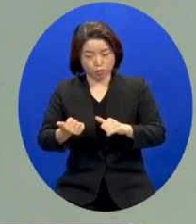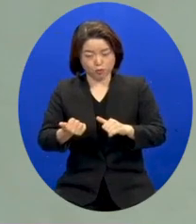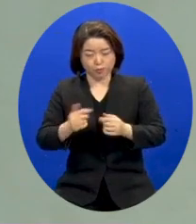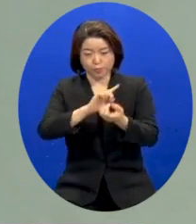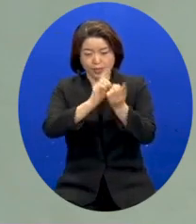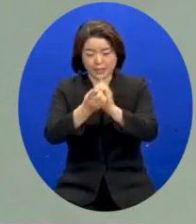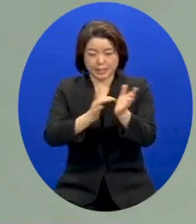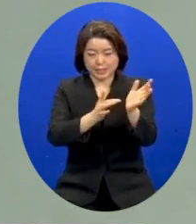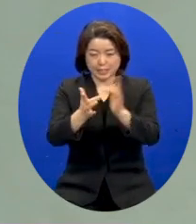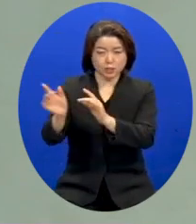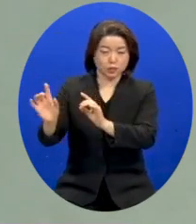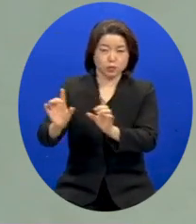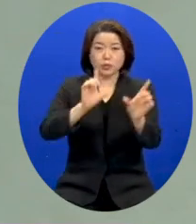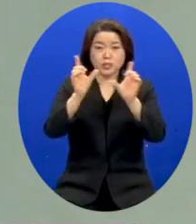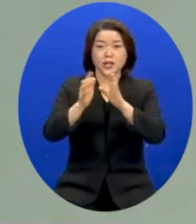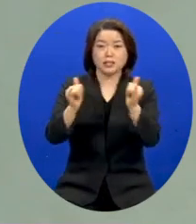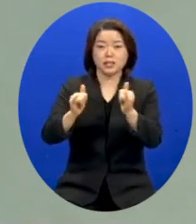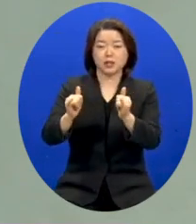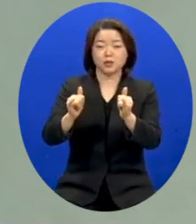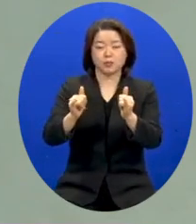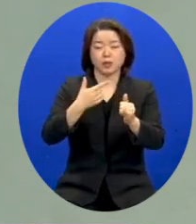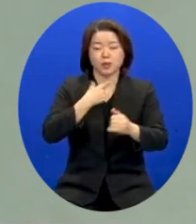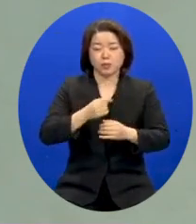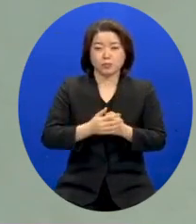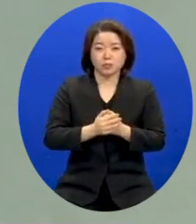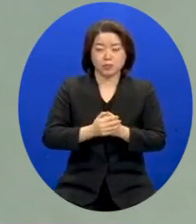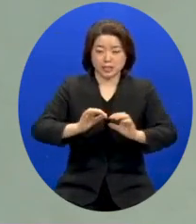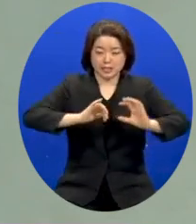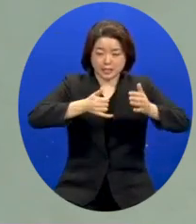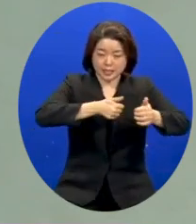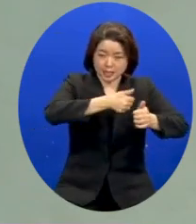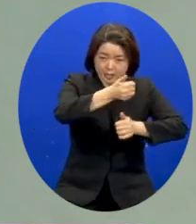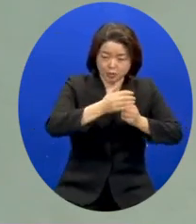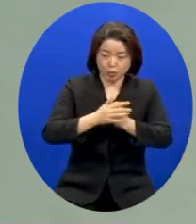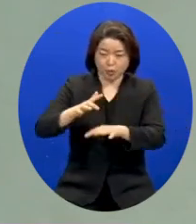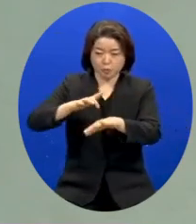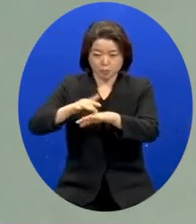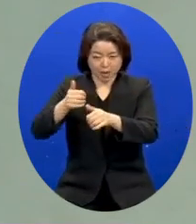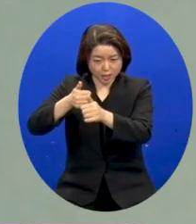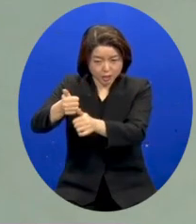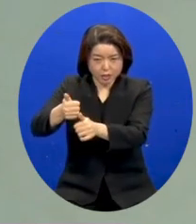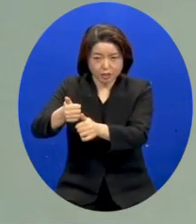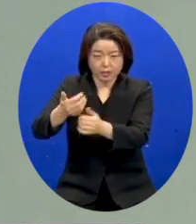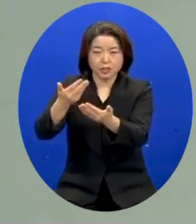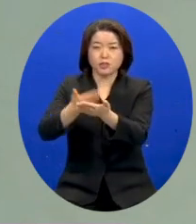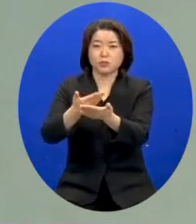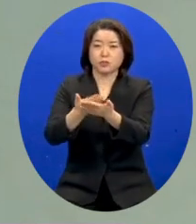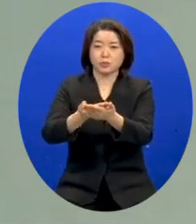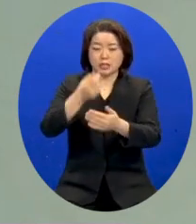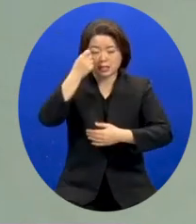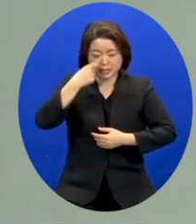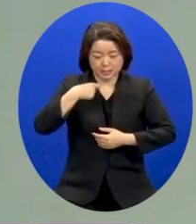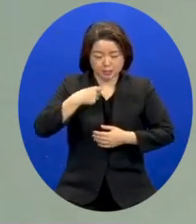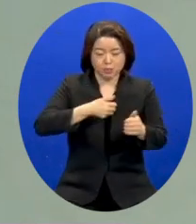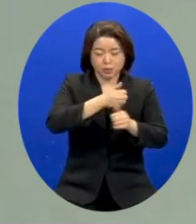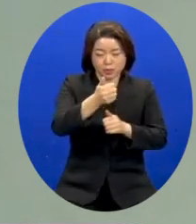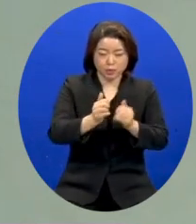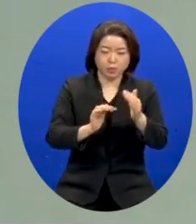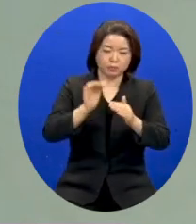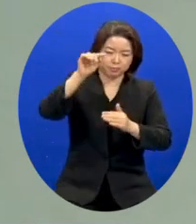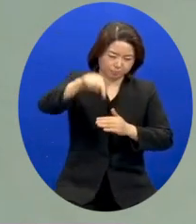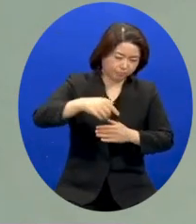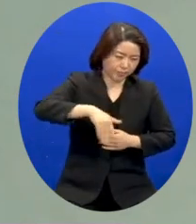그렇게 살고 싶습니다. 세상을 이기게 하시고 마귀를 이기게 하소서. 슬픔을 이기고 넘어서게